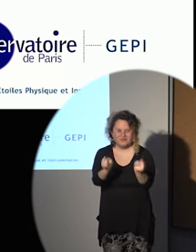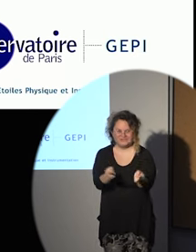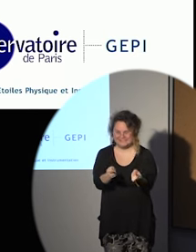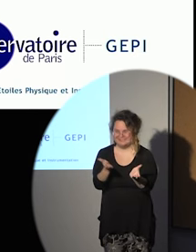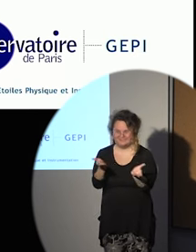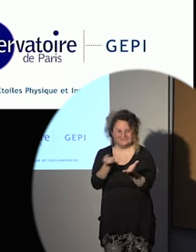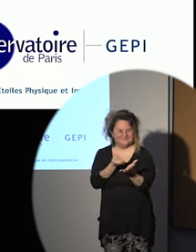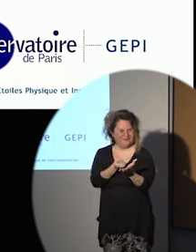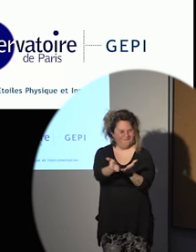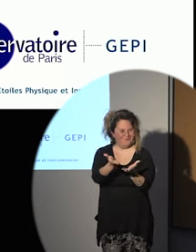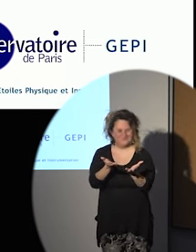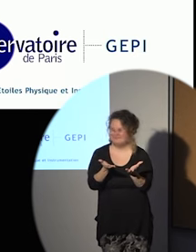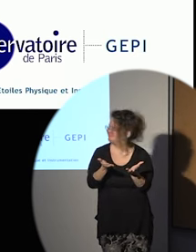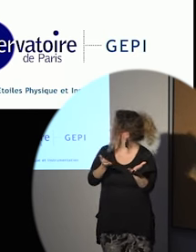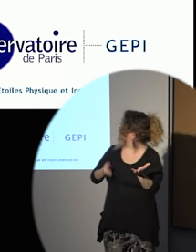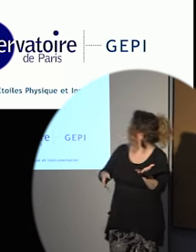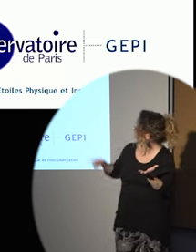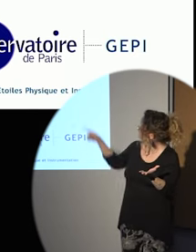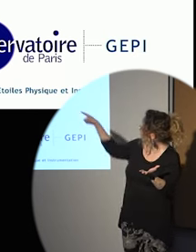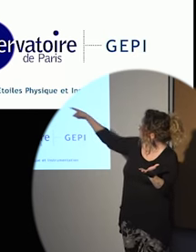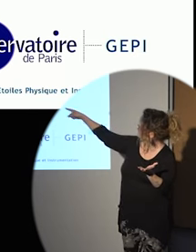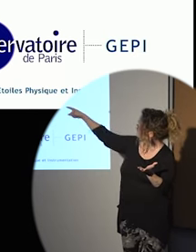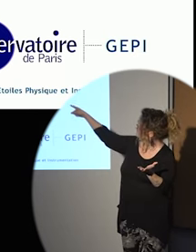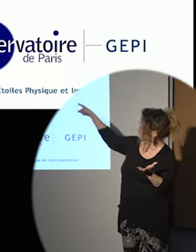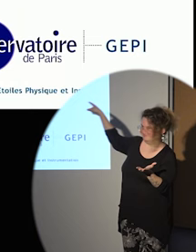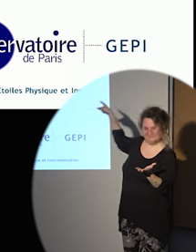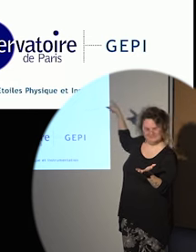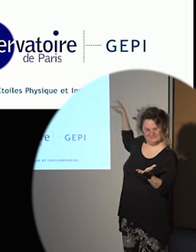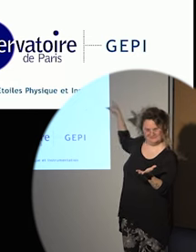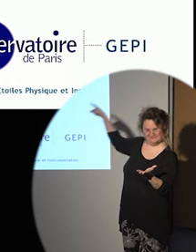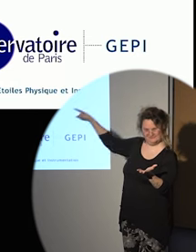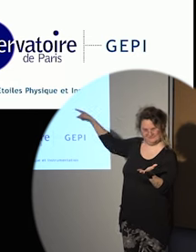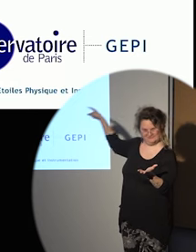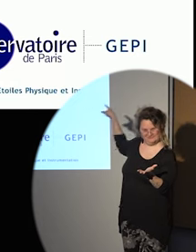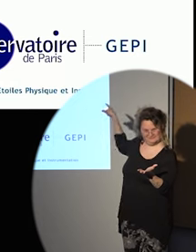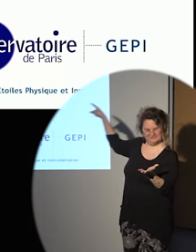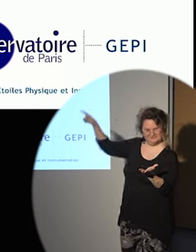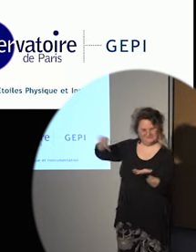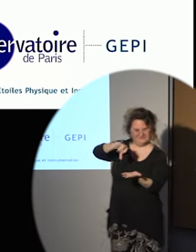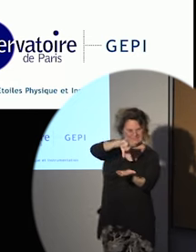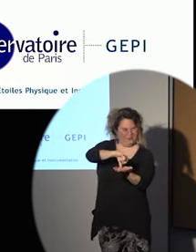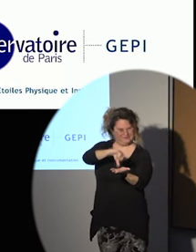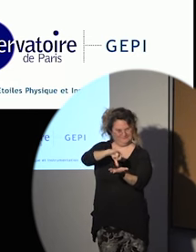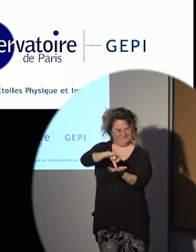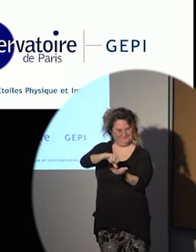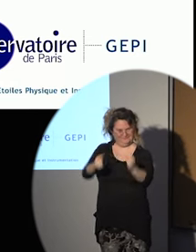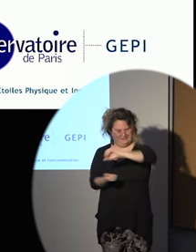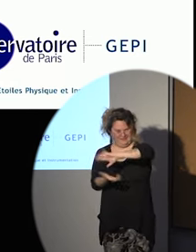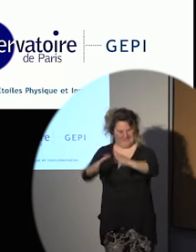C'est d'aller se promener vers le centre de notre galaxie. Ça a donné lieu à une découverte qui a d'ailleurs